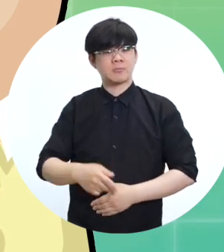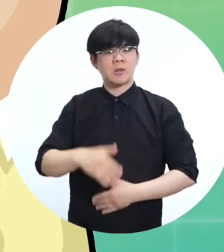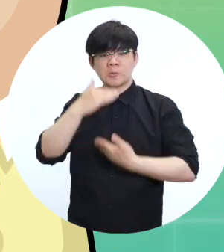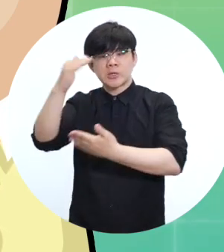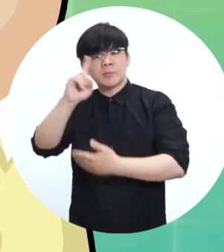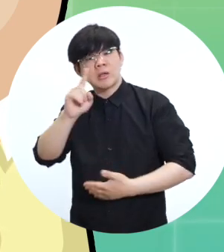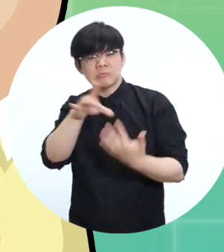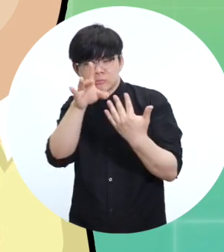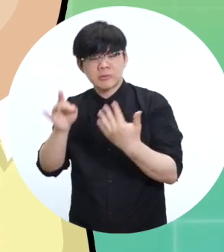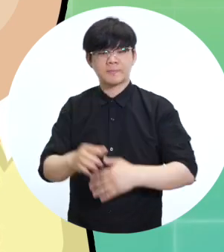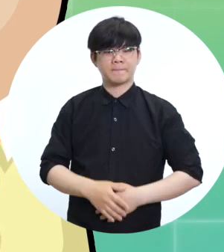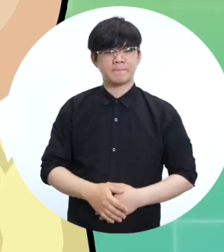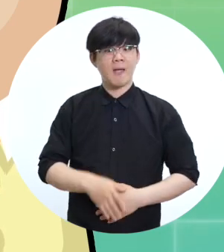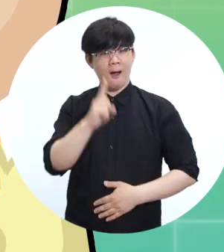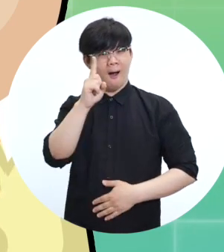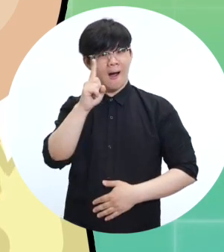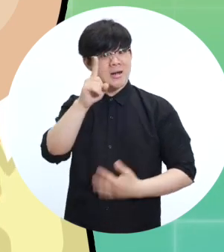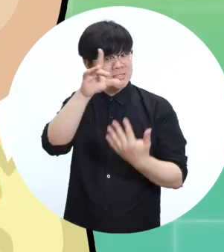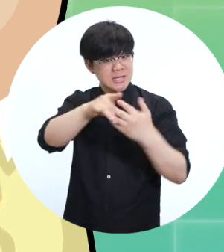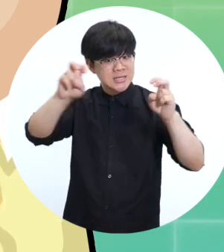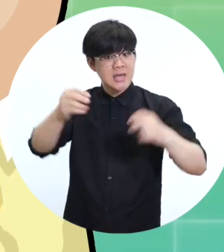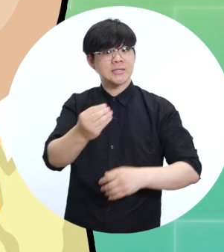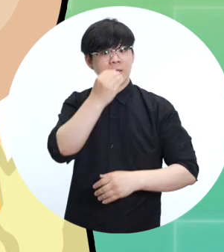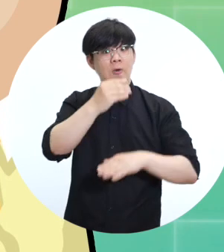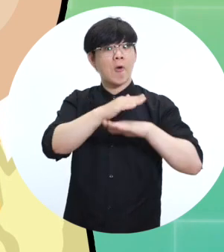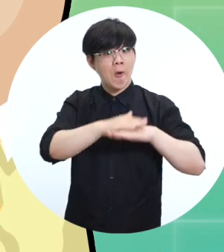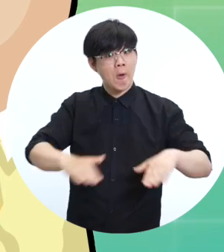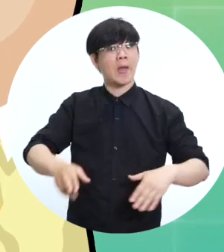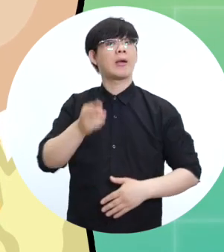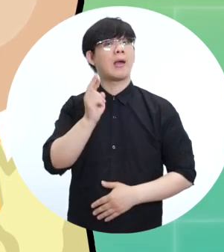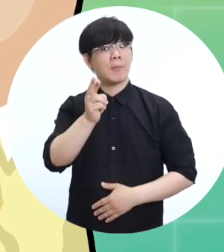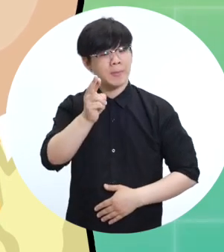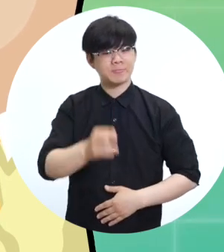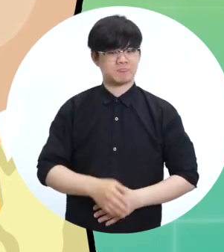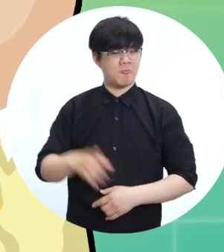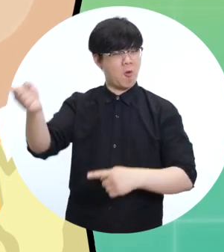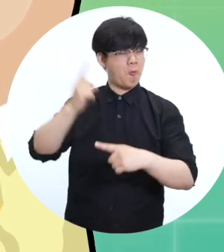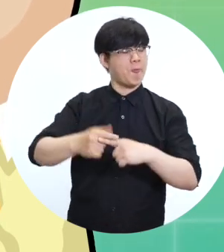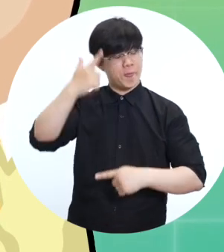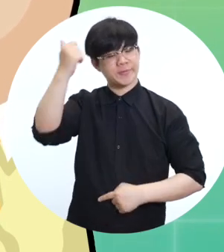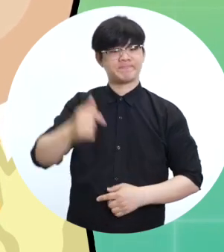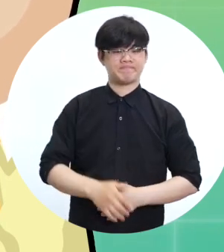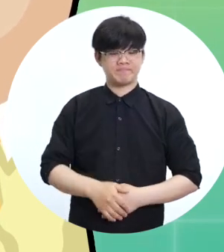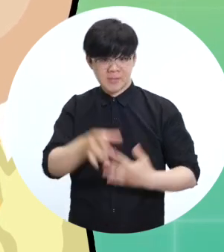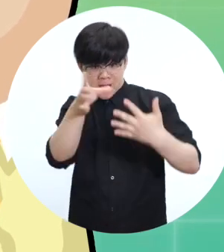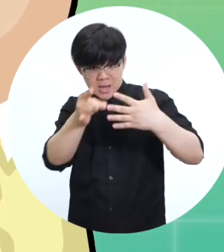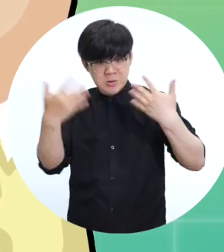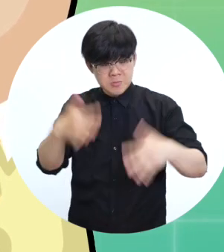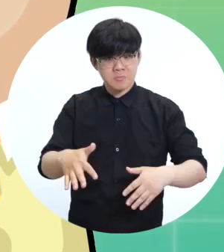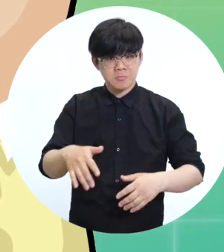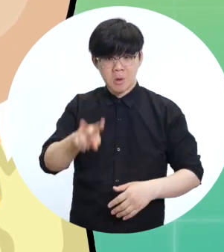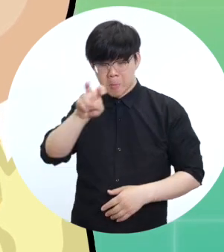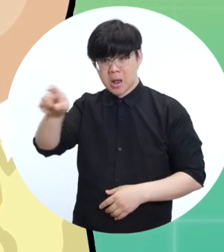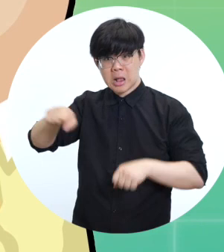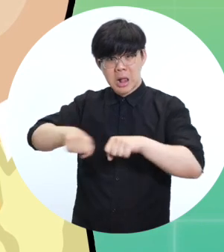即时反映意见功能。首先选择你想反映嘅意见范畴。 系咪即系食品安全啊？ 醒目喎，老公。选